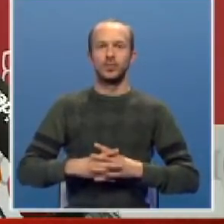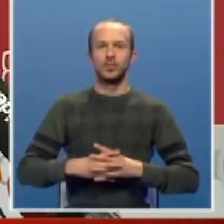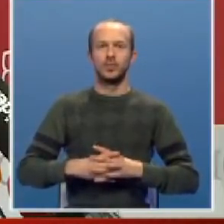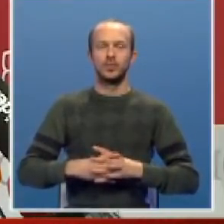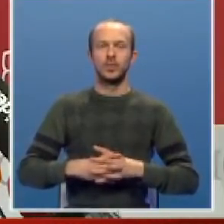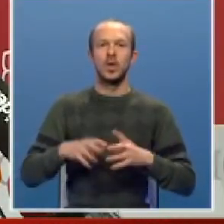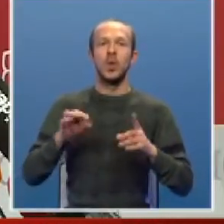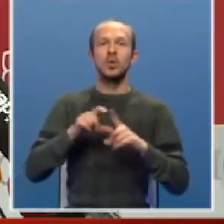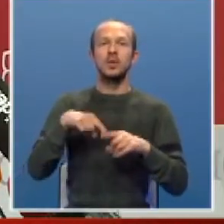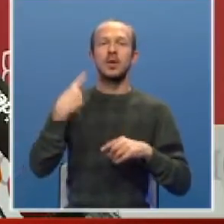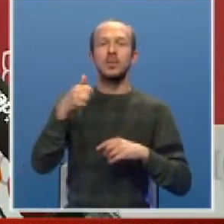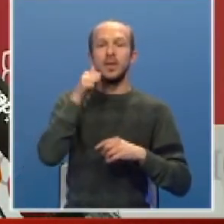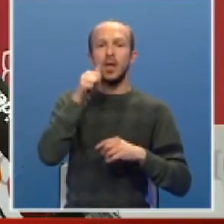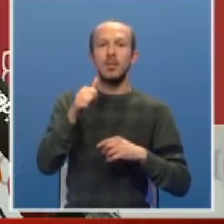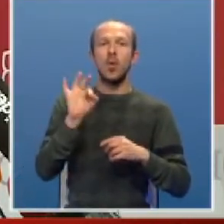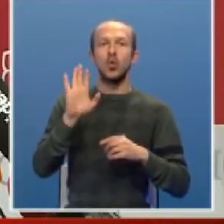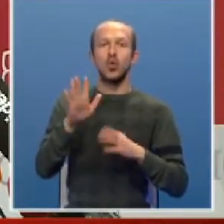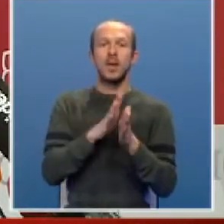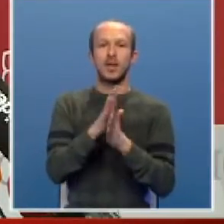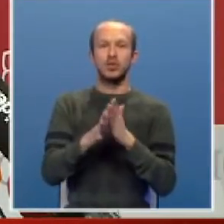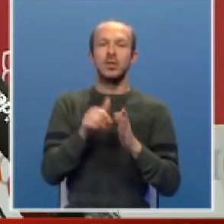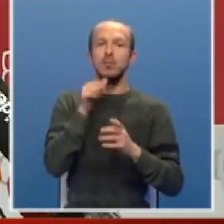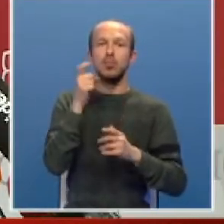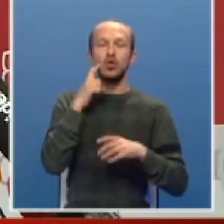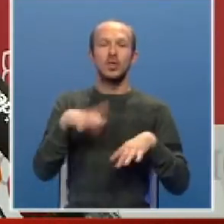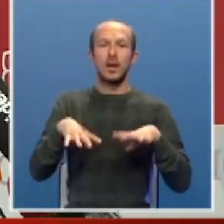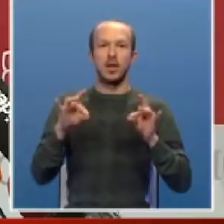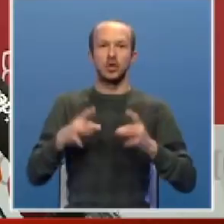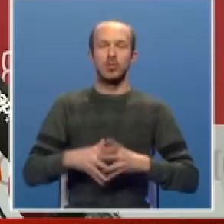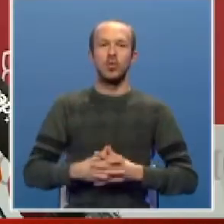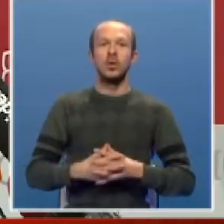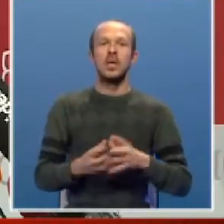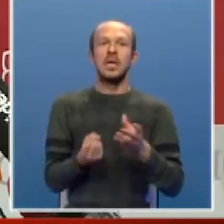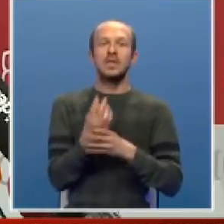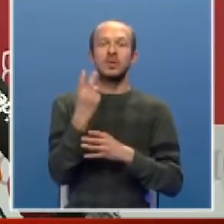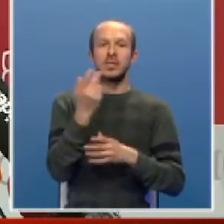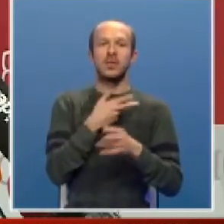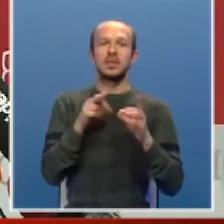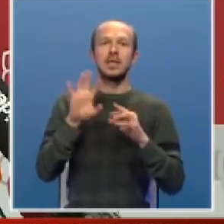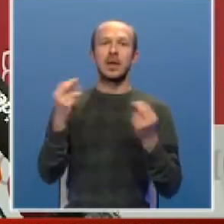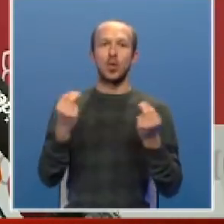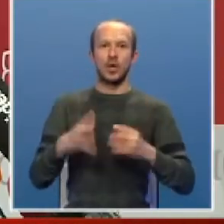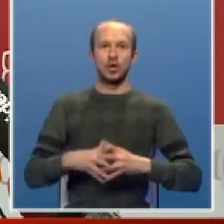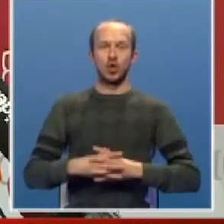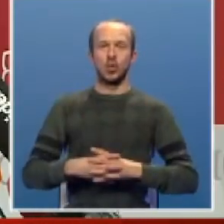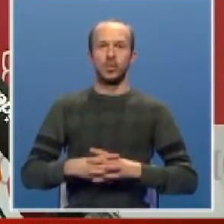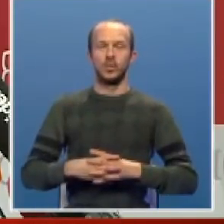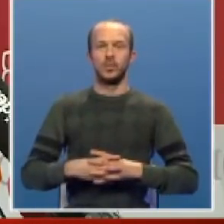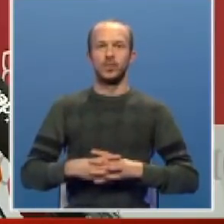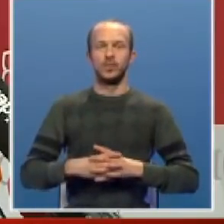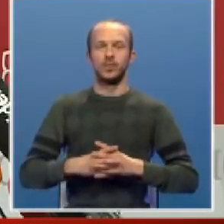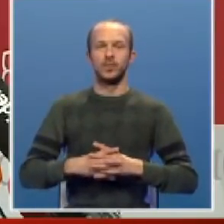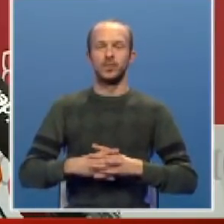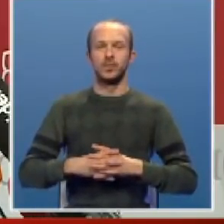U narednim danima ćemo o tome razgovarati i pokušati da nađemo izvore sredstava za tako nešto.